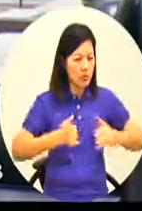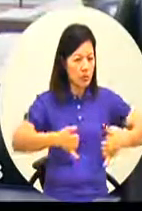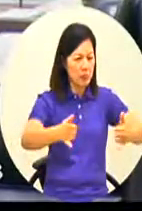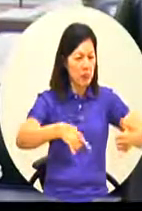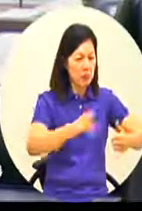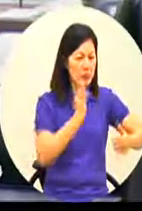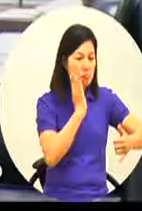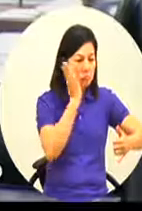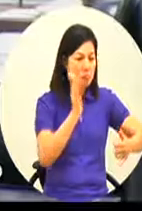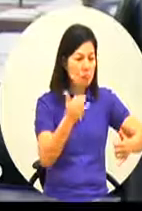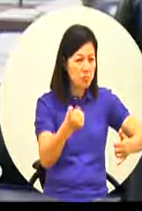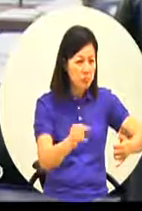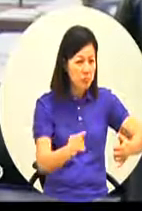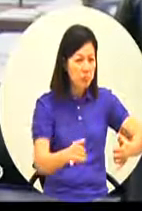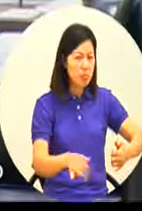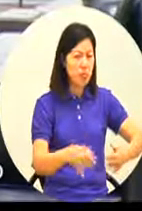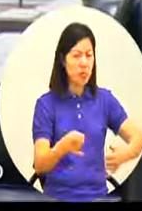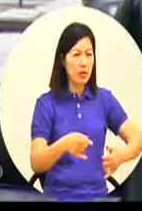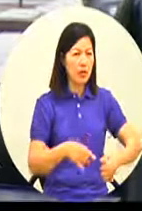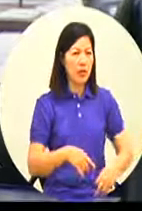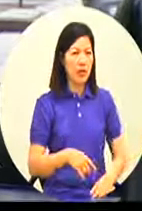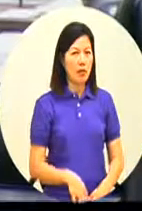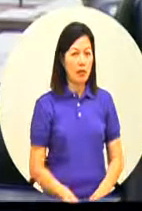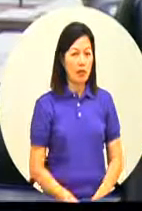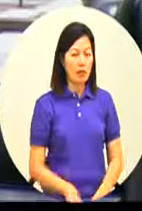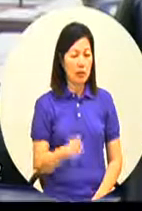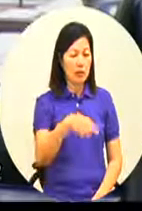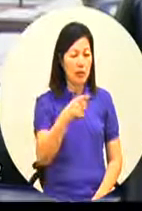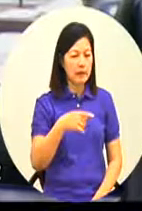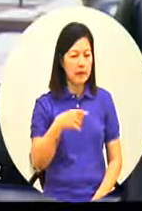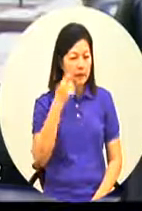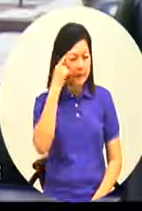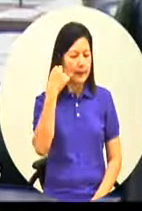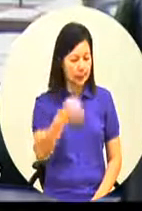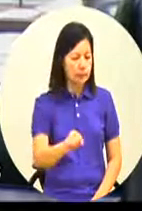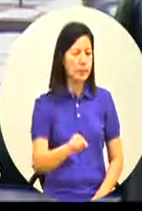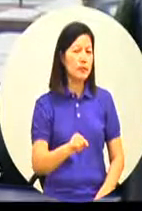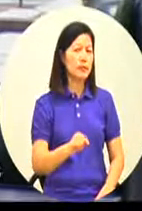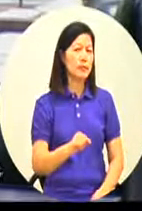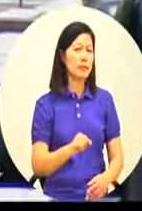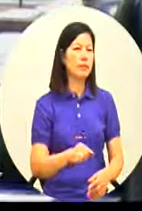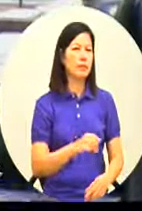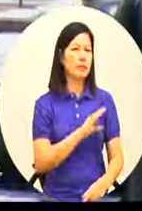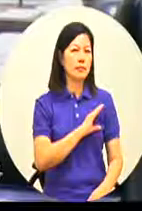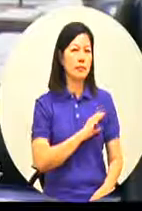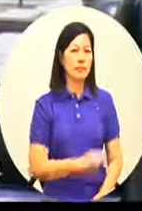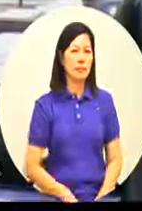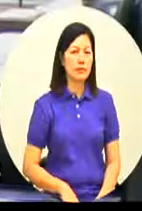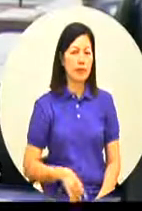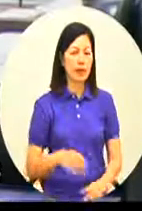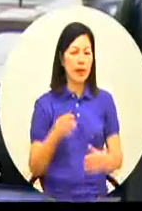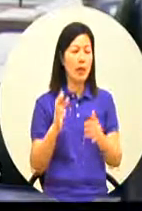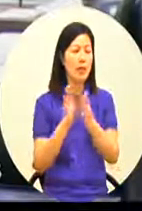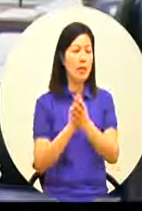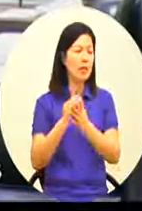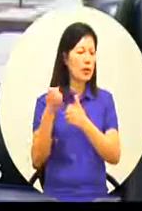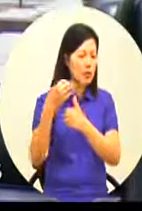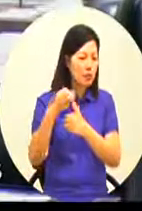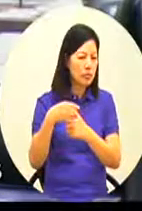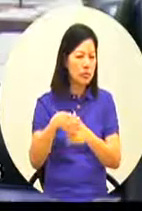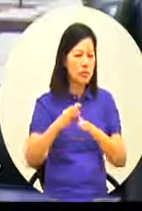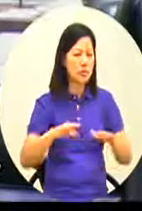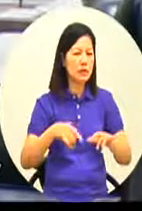样，大家都应该都会讲不好啊，我从很多朋友的反应里面都会觉得今